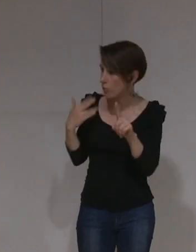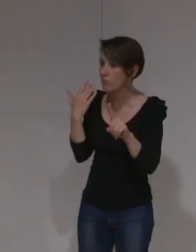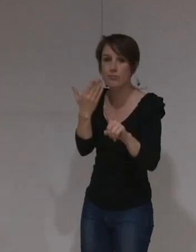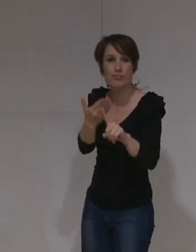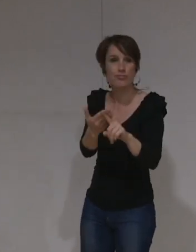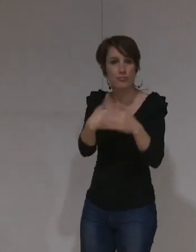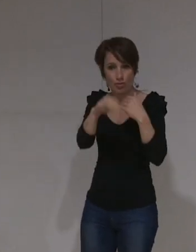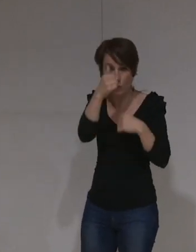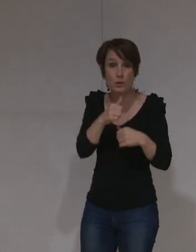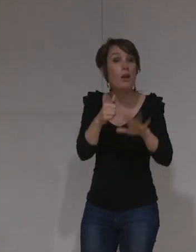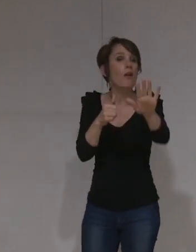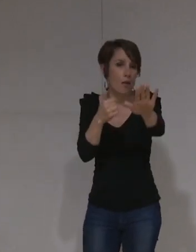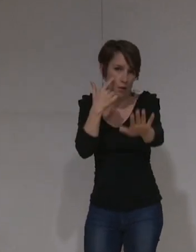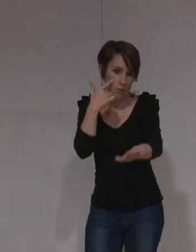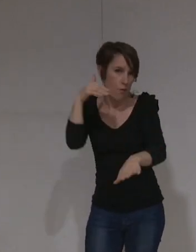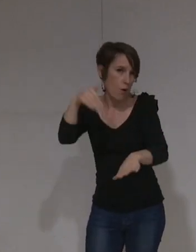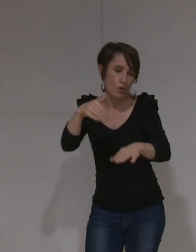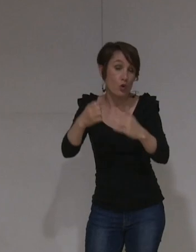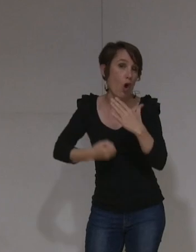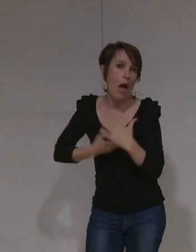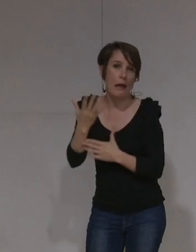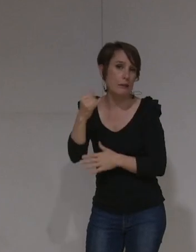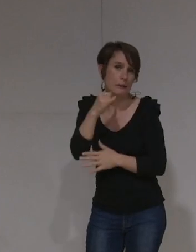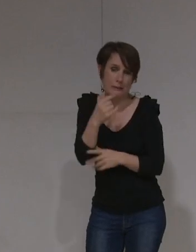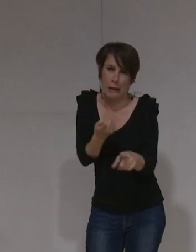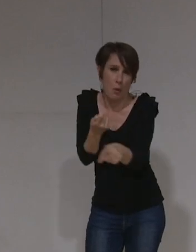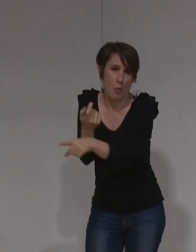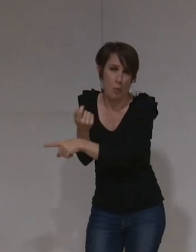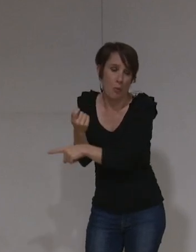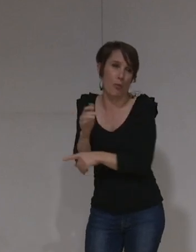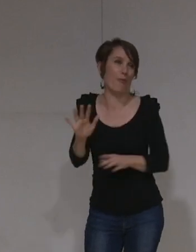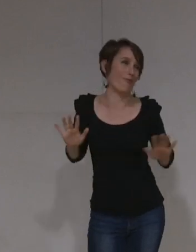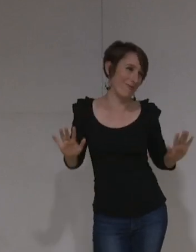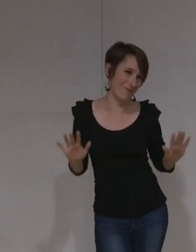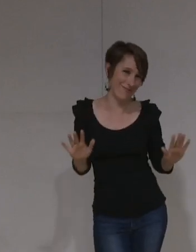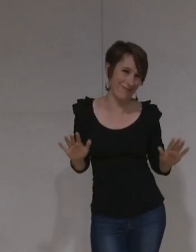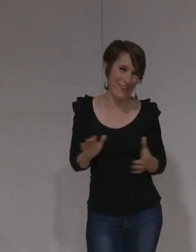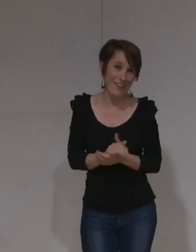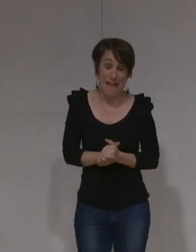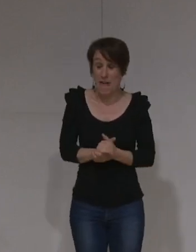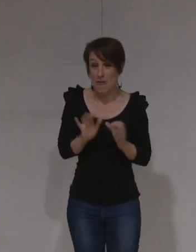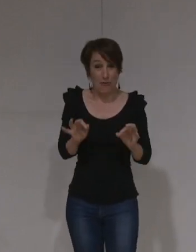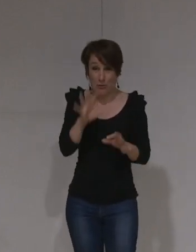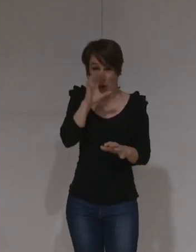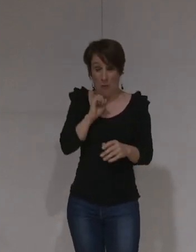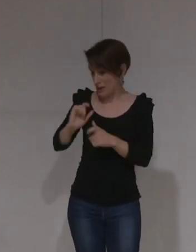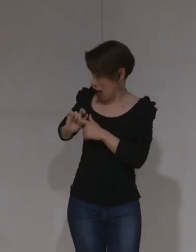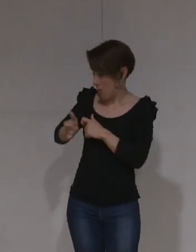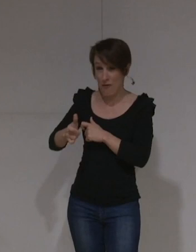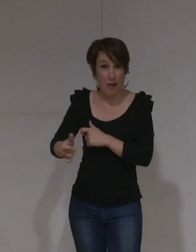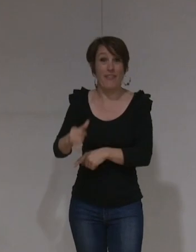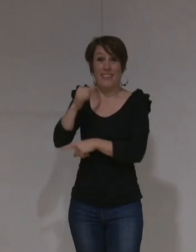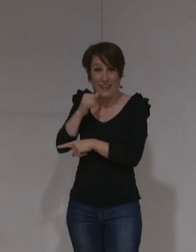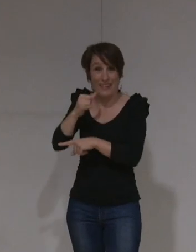consacrée aux artistes italiens est très limité donc là il y avait simplement une succession mais qui est